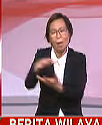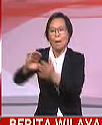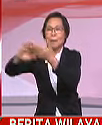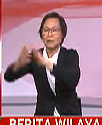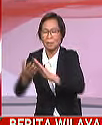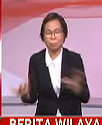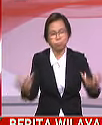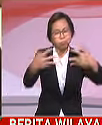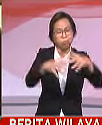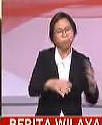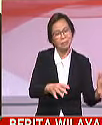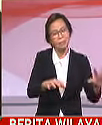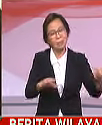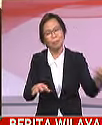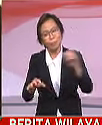masyarakat.